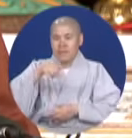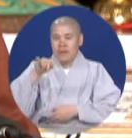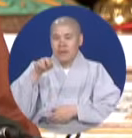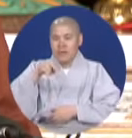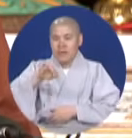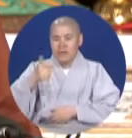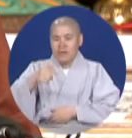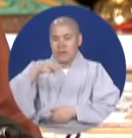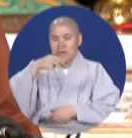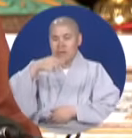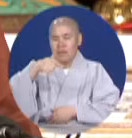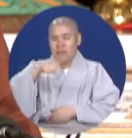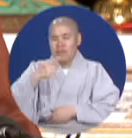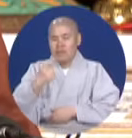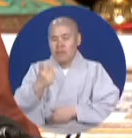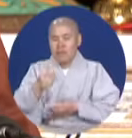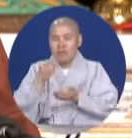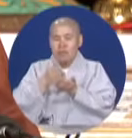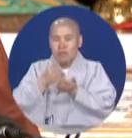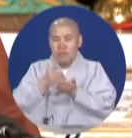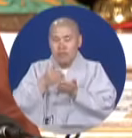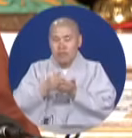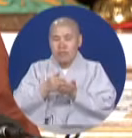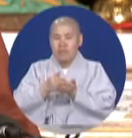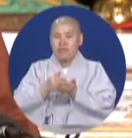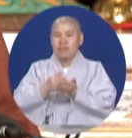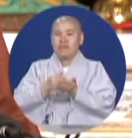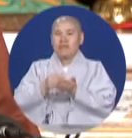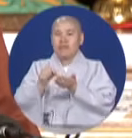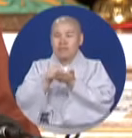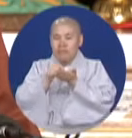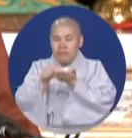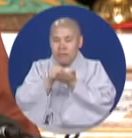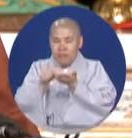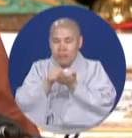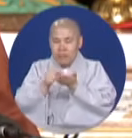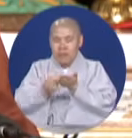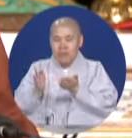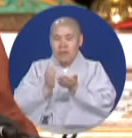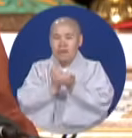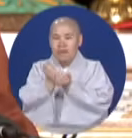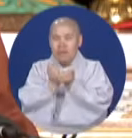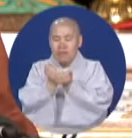기신론 소를 지으셨는데, 그 기신론을 해석하면서